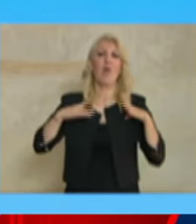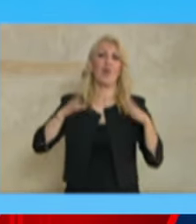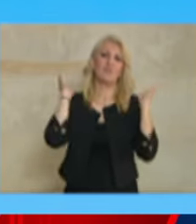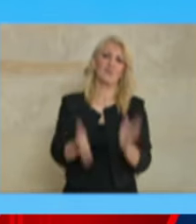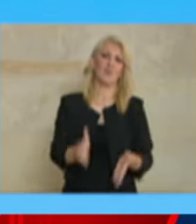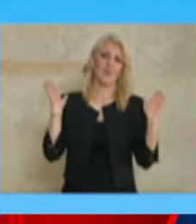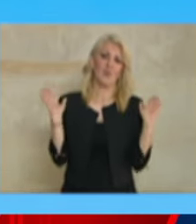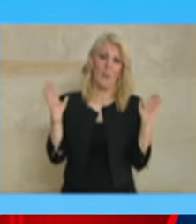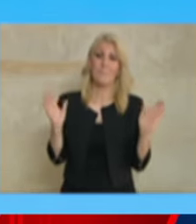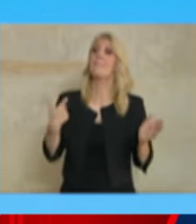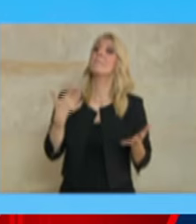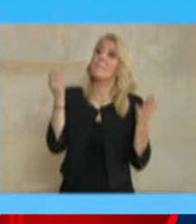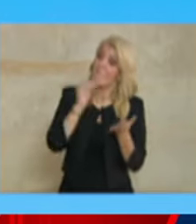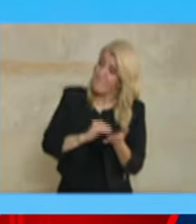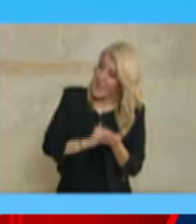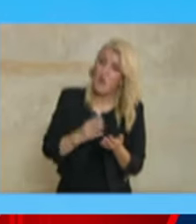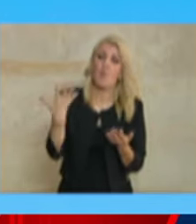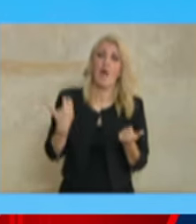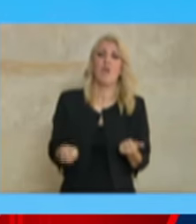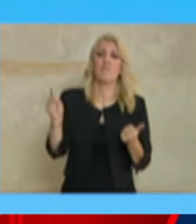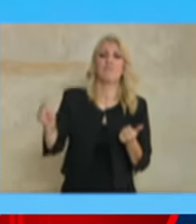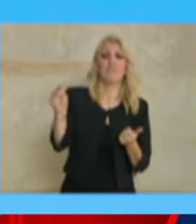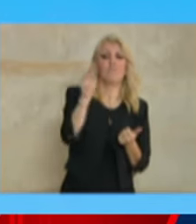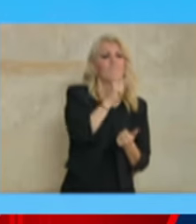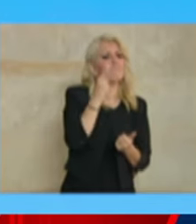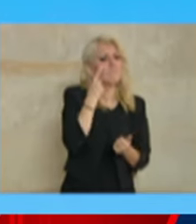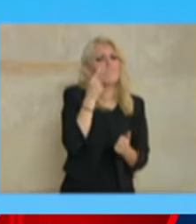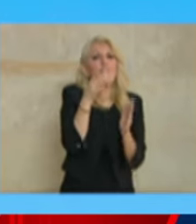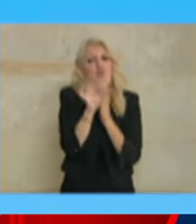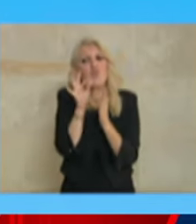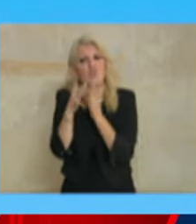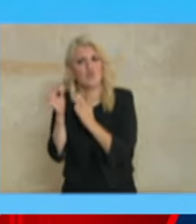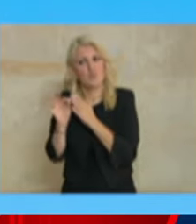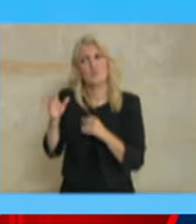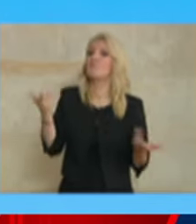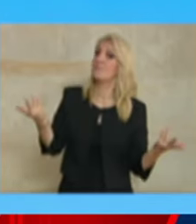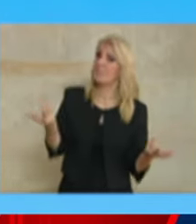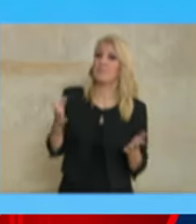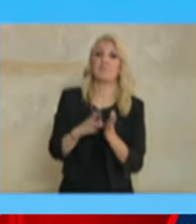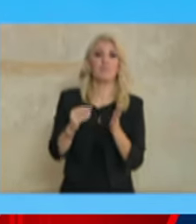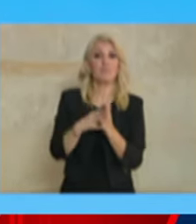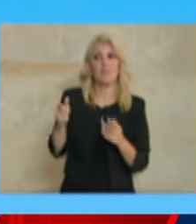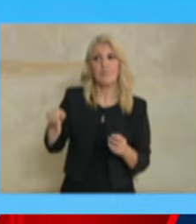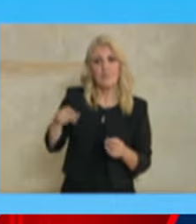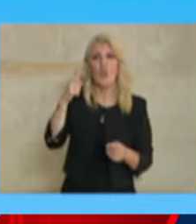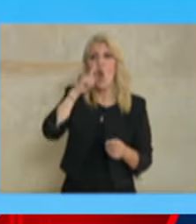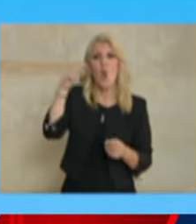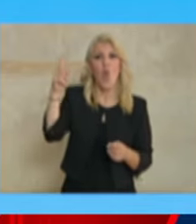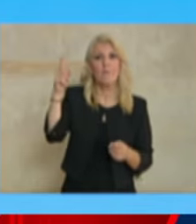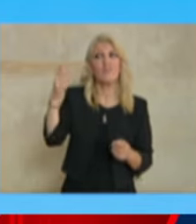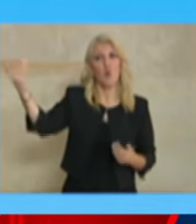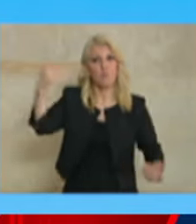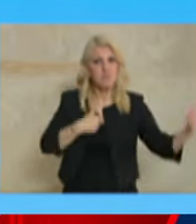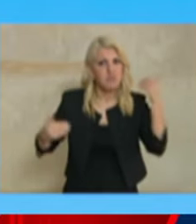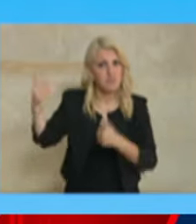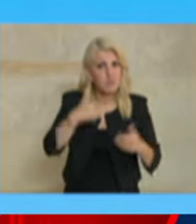κάνουμε. Και οι τοπικές κοινωνίες πρέπει να είναι σύμμαχοι. Βλέπουμε περισσότεροι επισκέπτες να έρχονται στα Χανιά τον Νοέμβριο ή στο